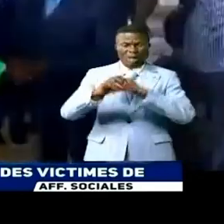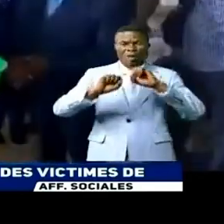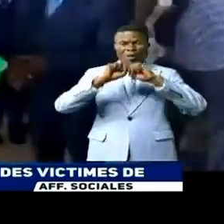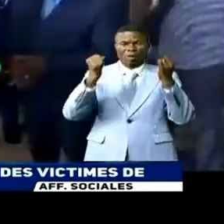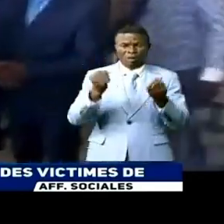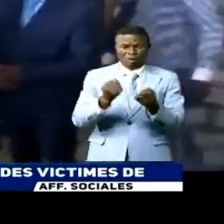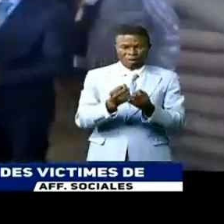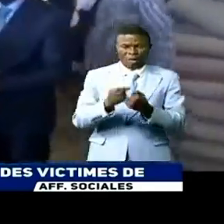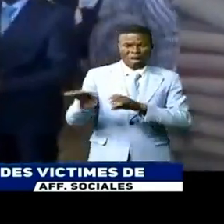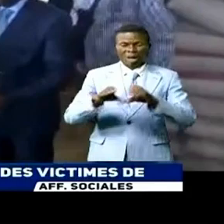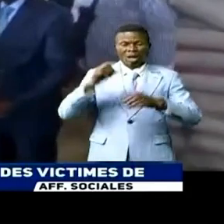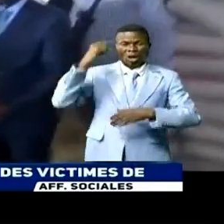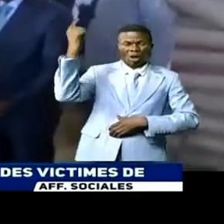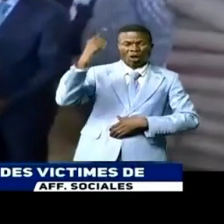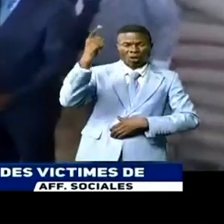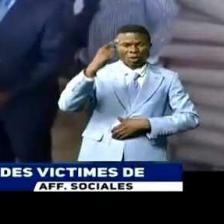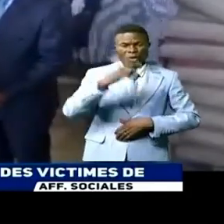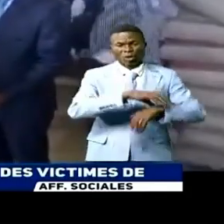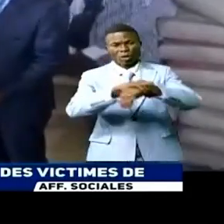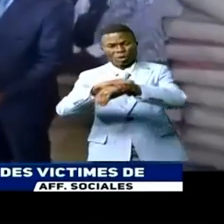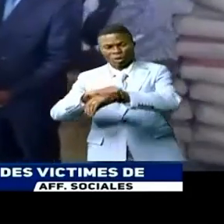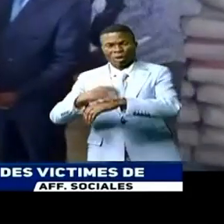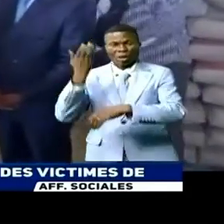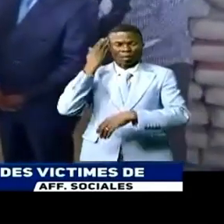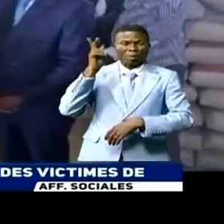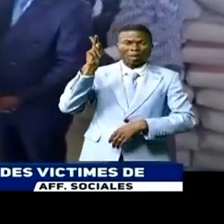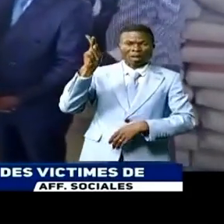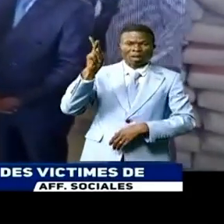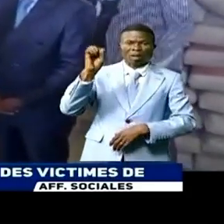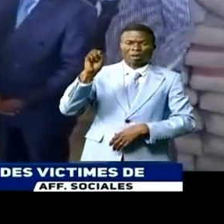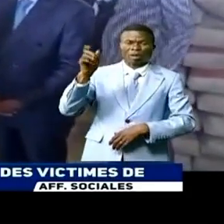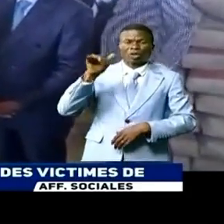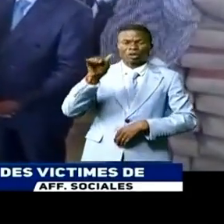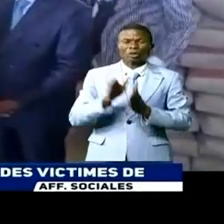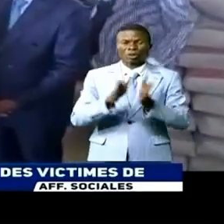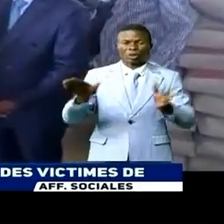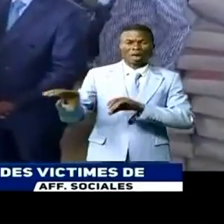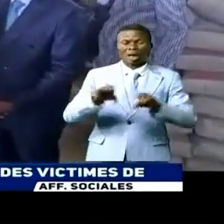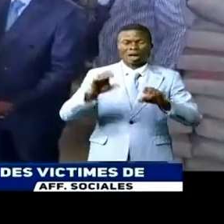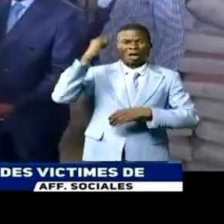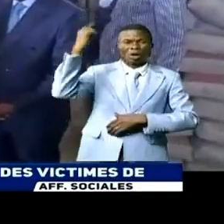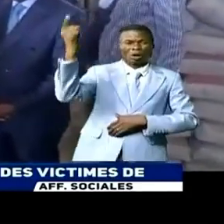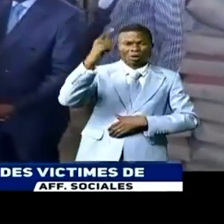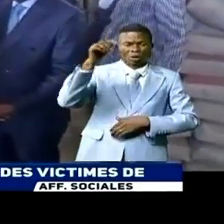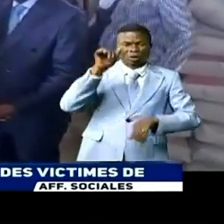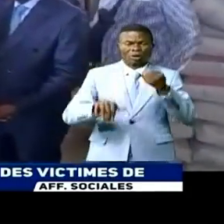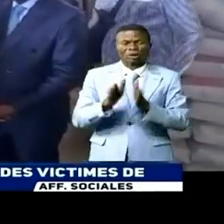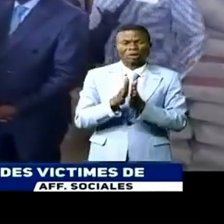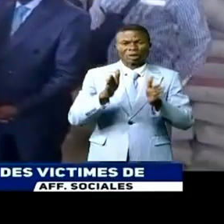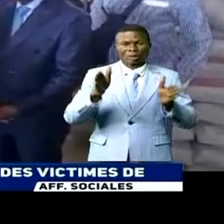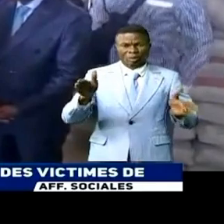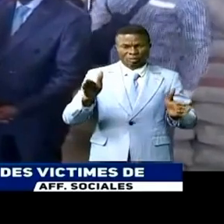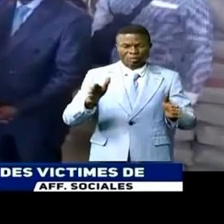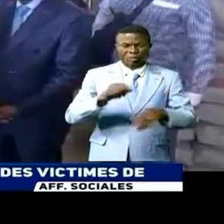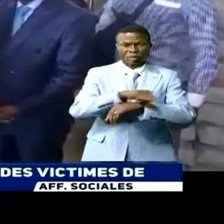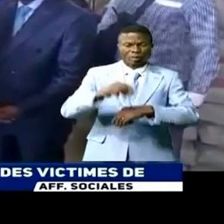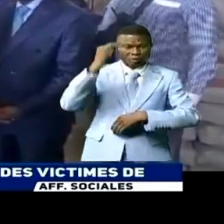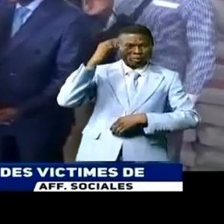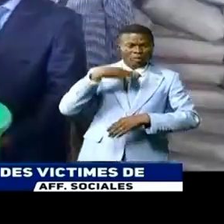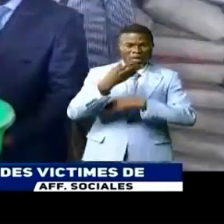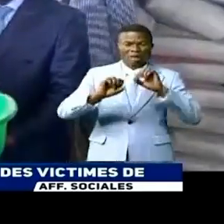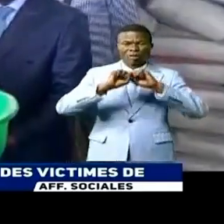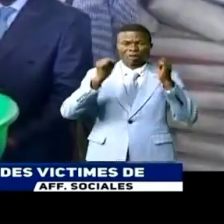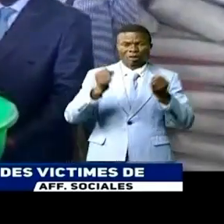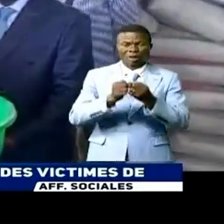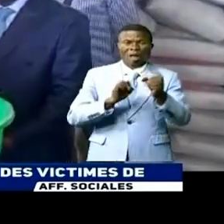jimani d'air on lutte barbeau qui les babas bien heures des actions humanitaires au secrétariat ni ministère dépêché au